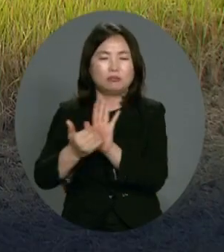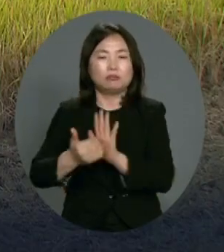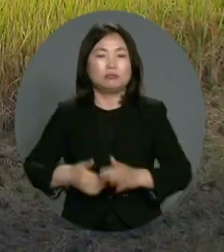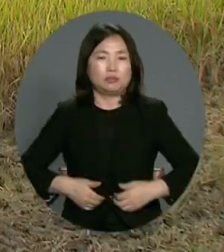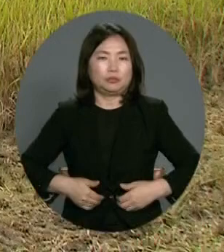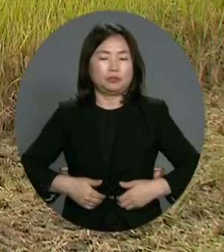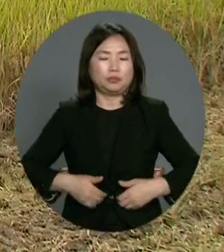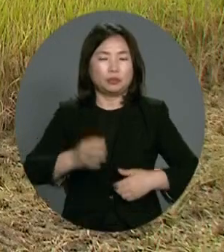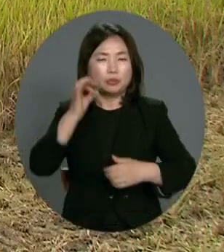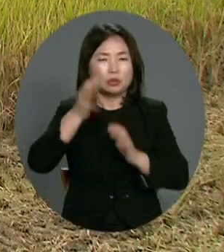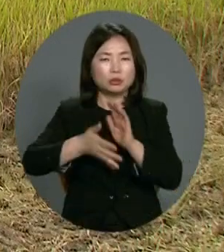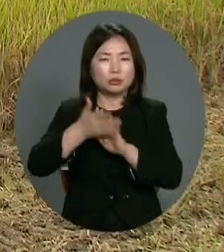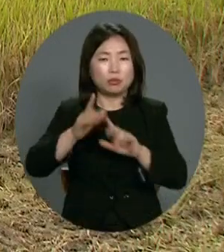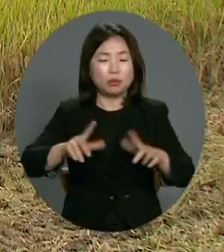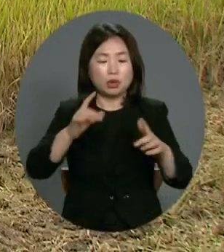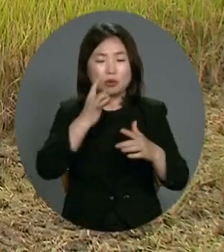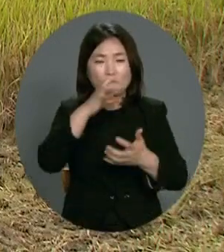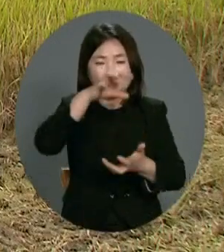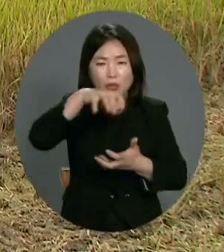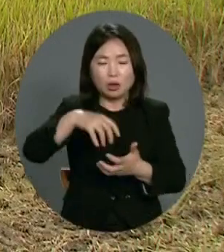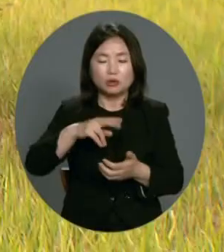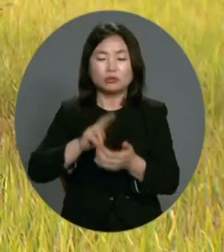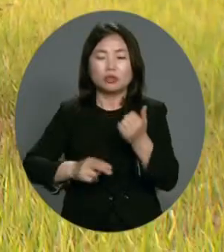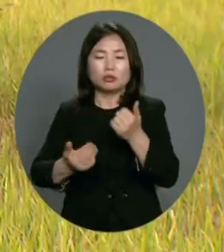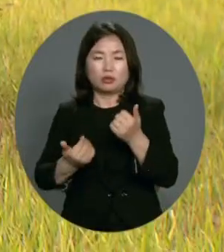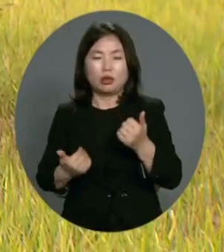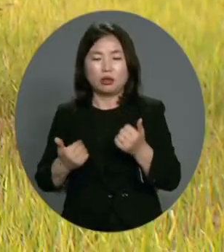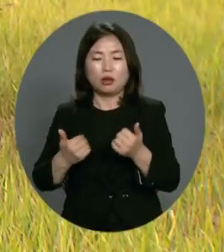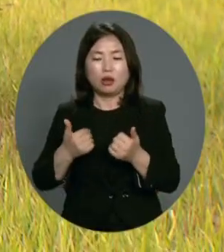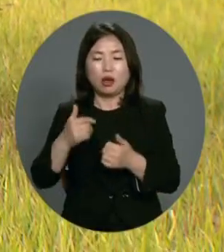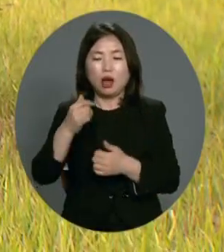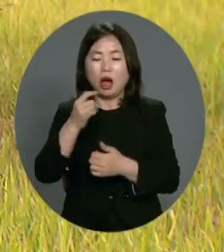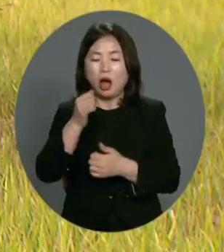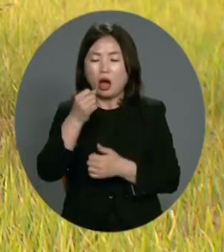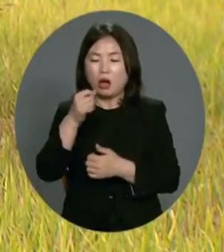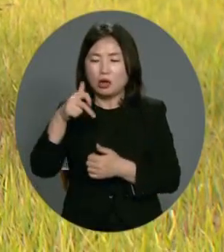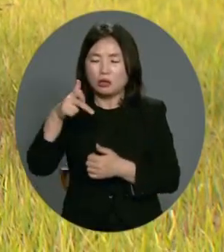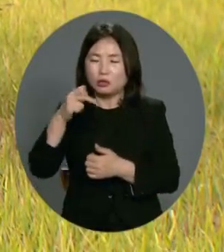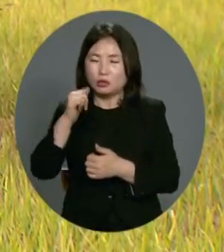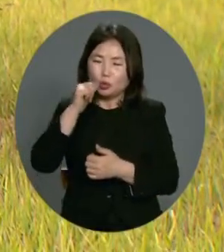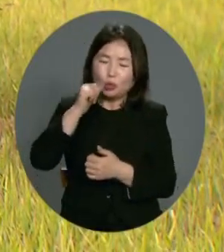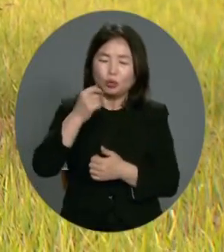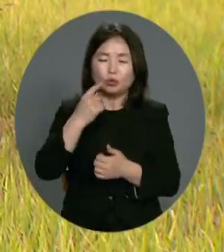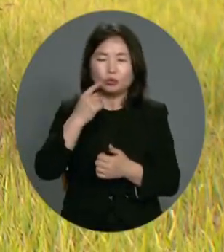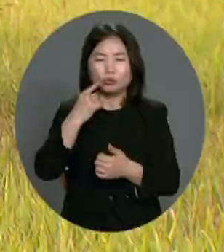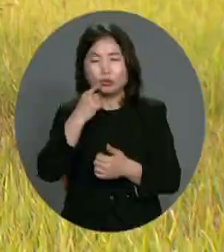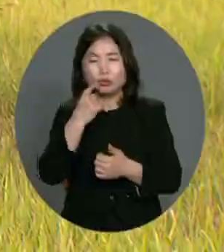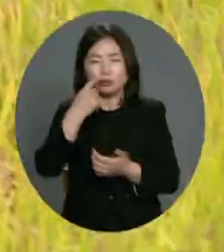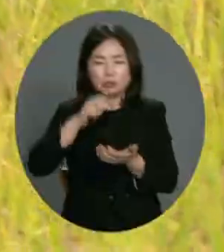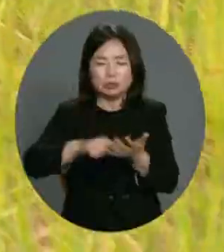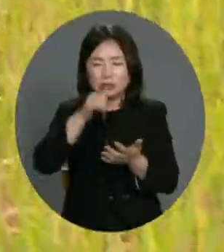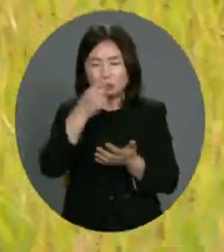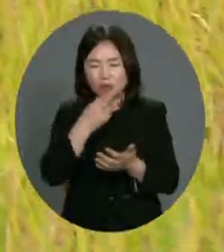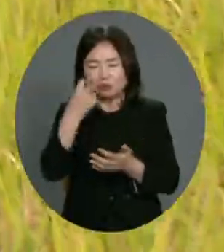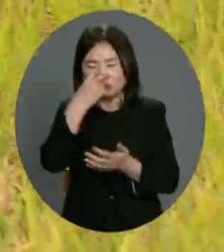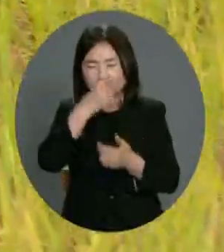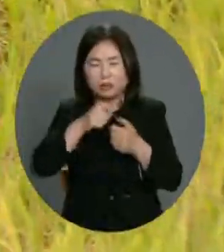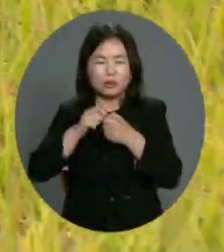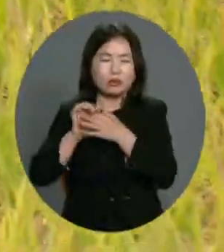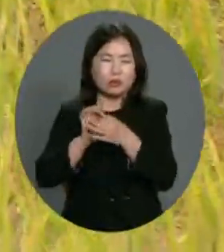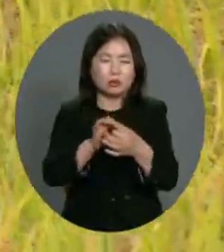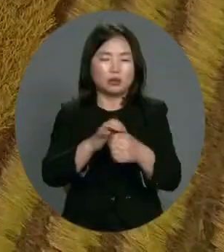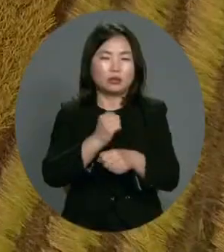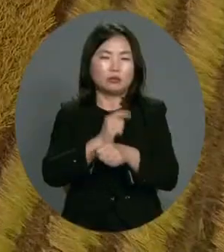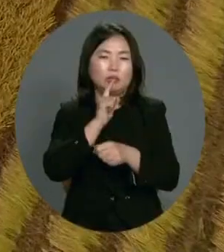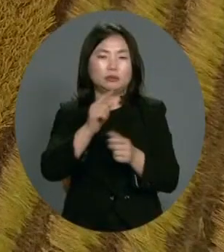해서 포항시는 올해 수확한 배는 출하 전에 전량 중금속 오염조사를 하는 등 환경 점검을 지속적으로 하겠다고